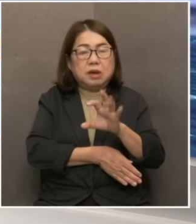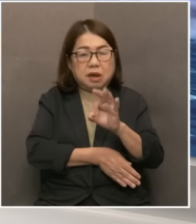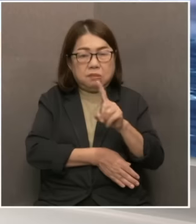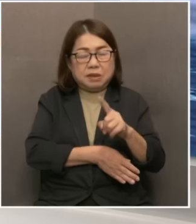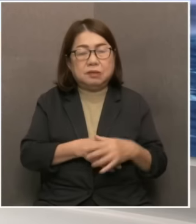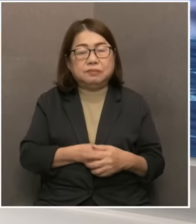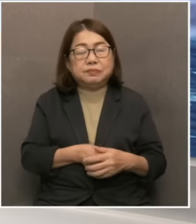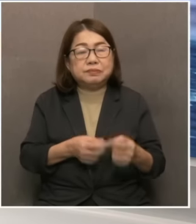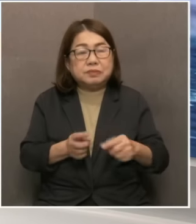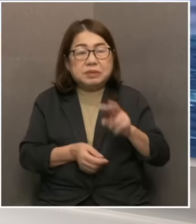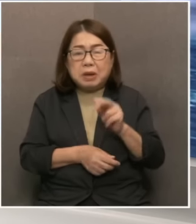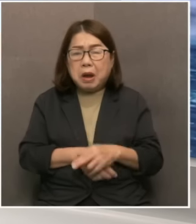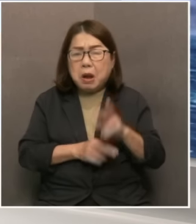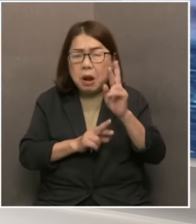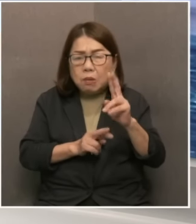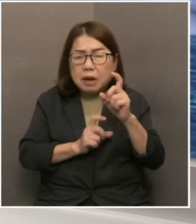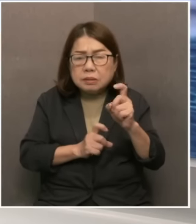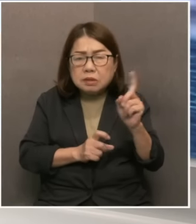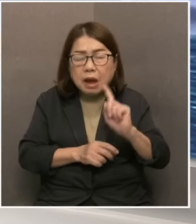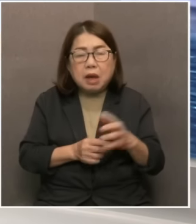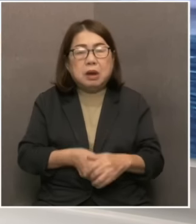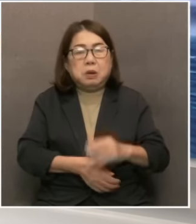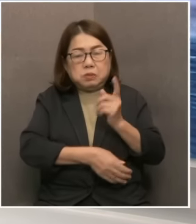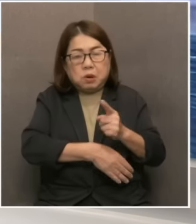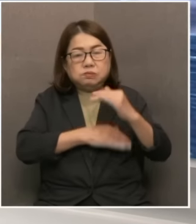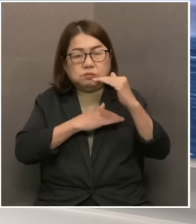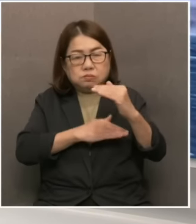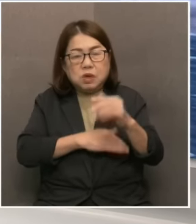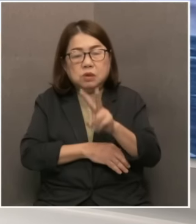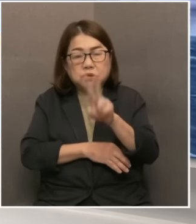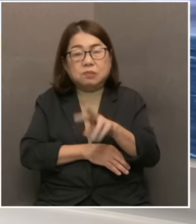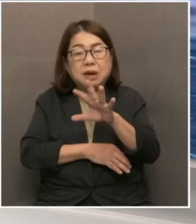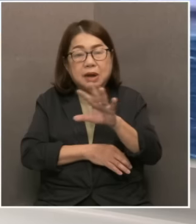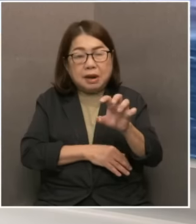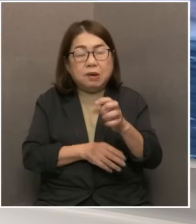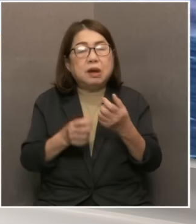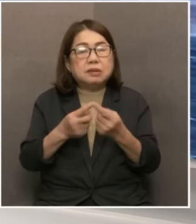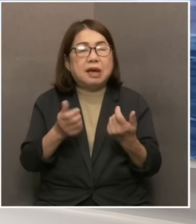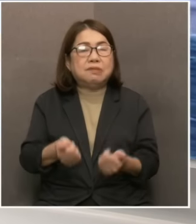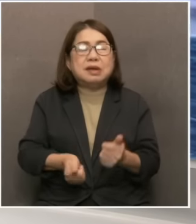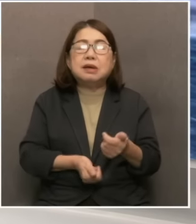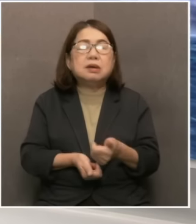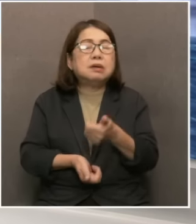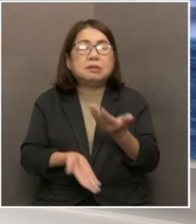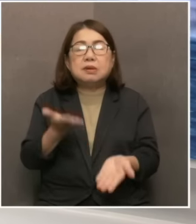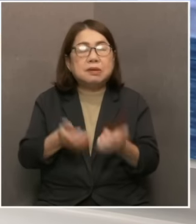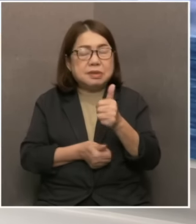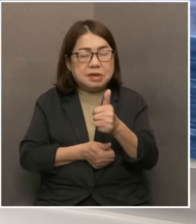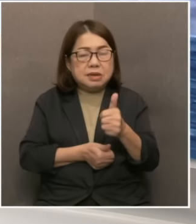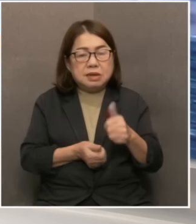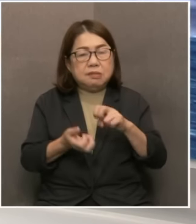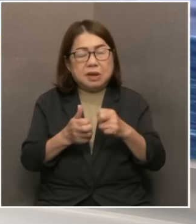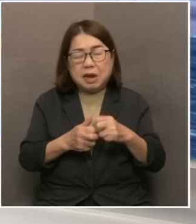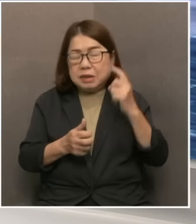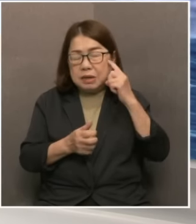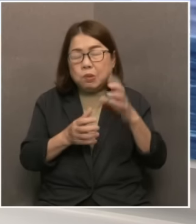ระดับน้ำที่เรียกว่าเสี่ยงนะคะจะต้องเป็น 2,500ลูกบาเมต่อวินาทีแสดงว่าตอนนี้ก็ยังไม่น่ากังวลนะคะไล่เรียง